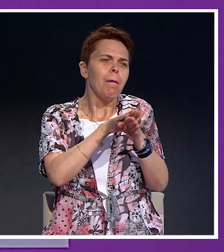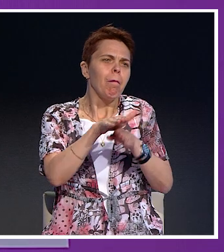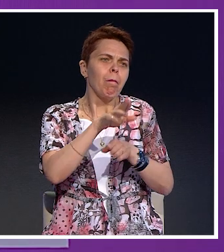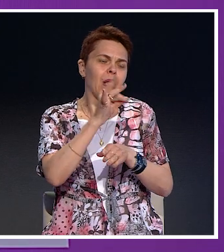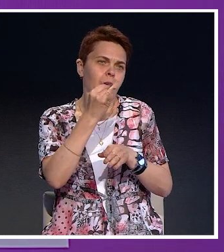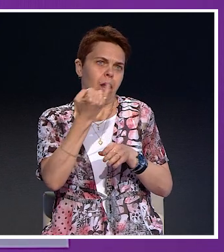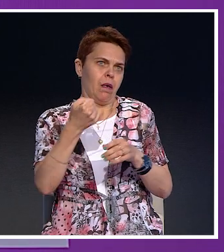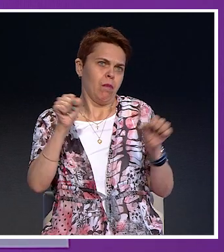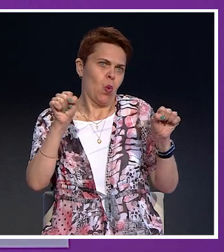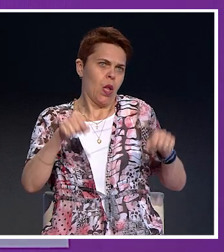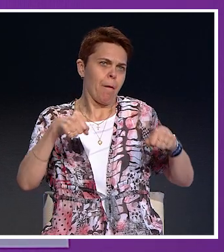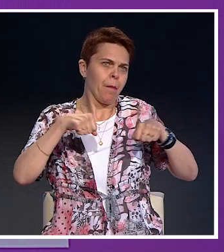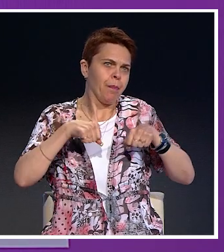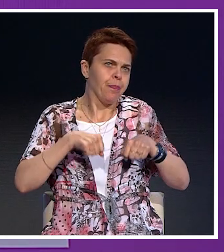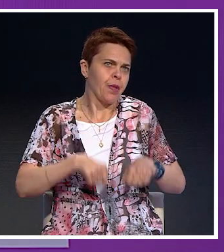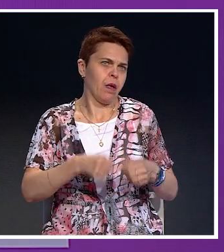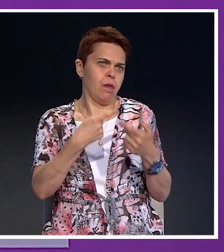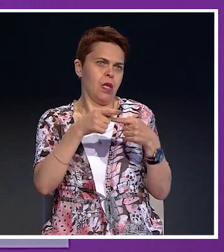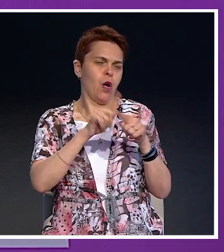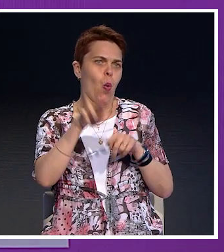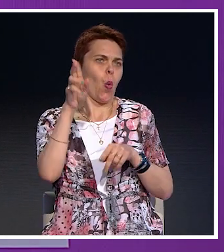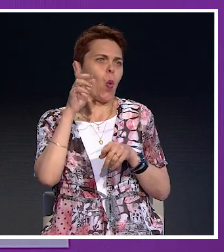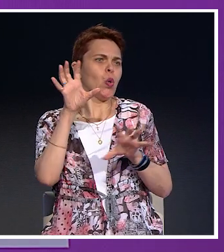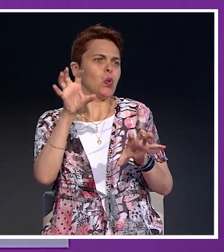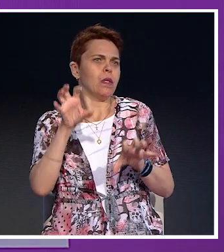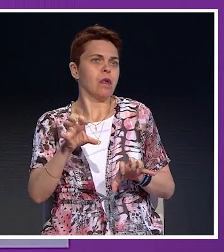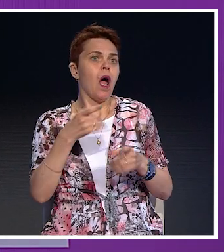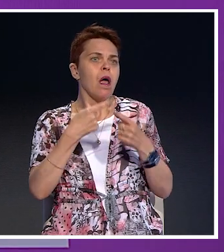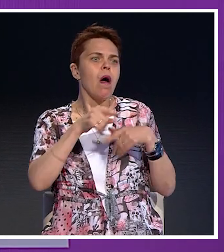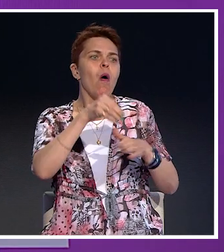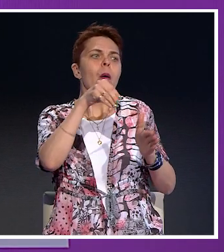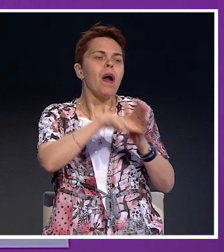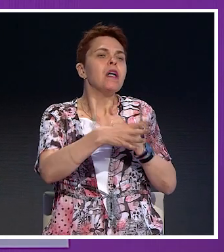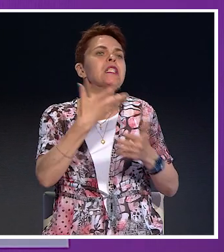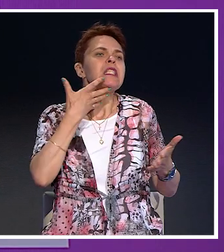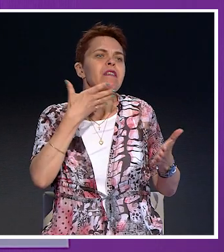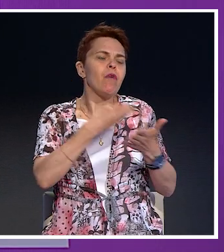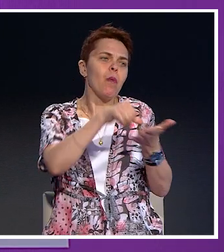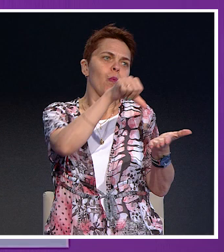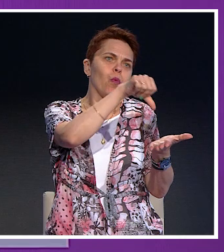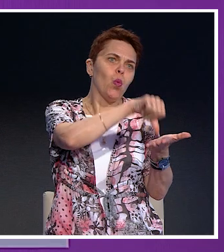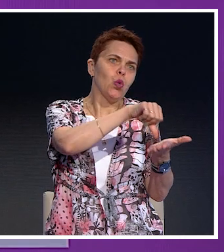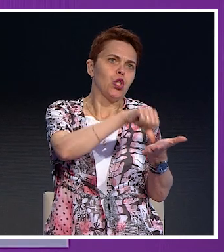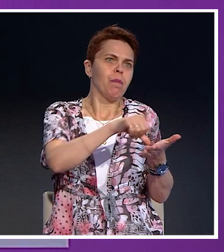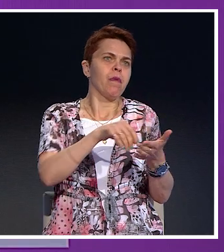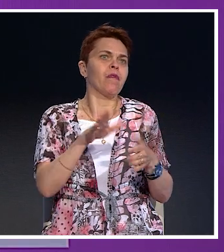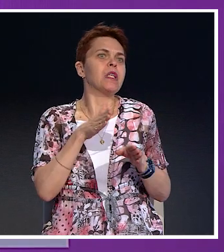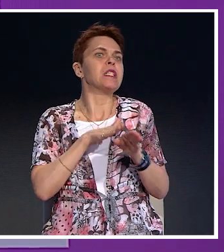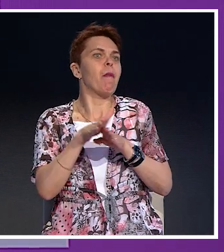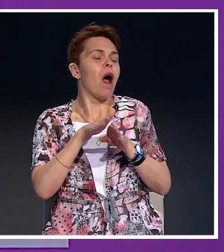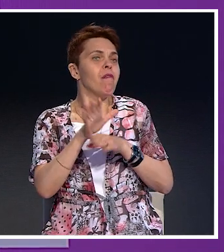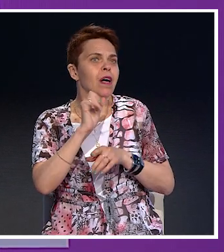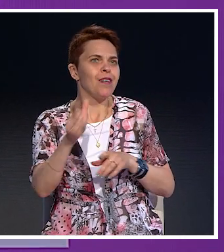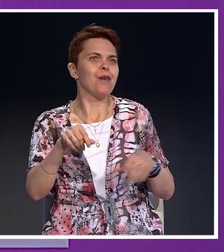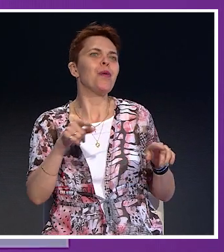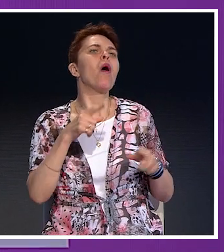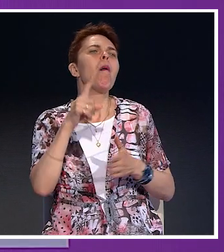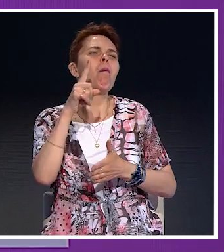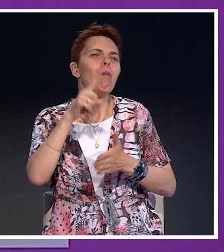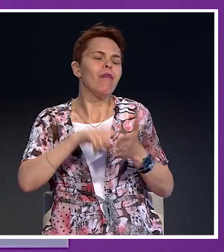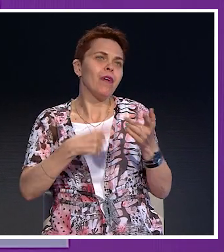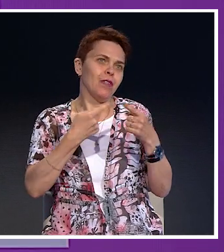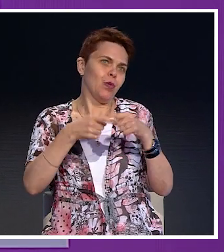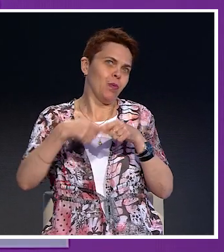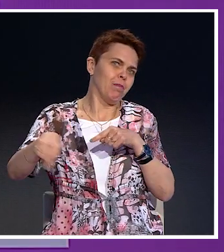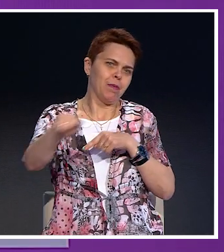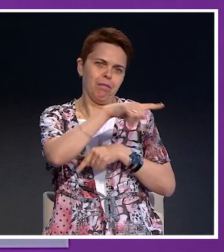скористатися своїм конституційним правом обиратися і бути обраною, своїм правом на участь у державних справах. Повірте, від